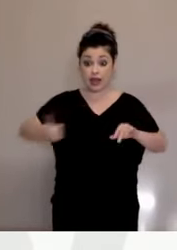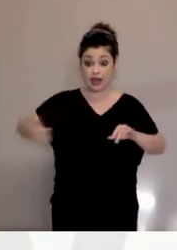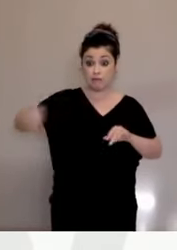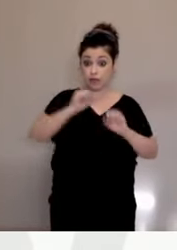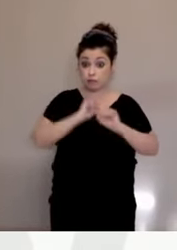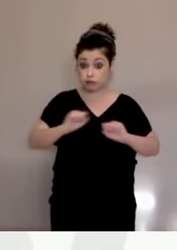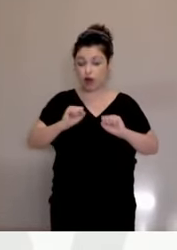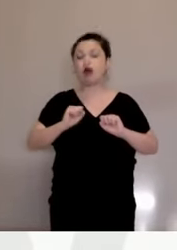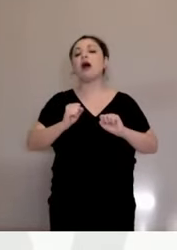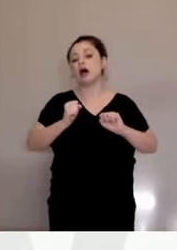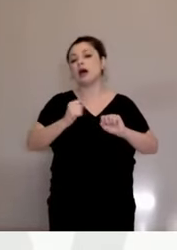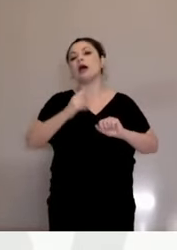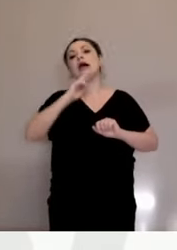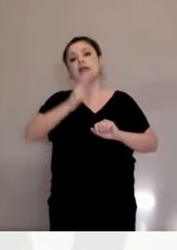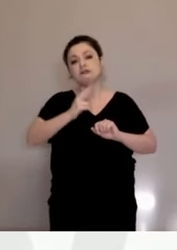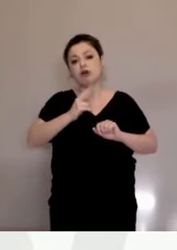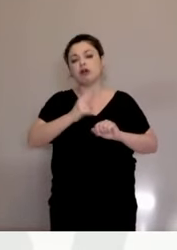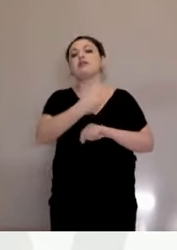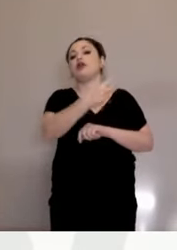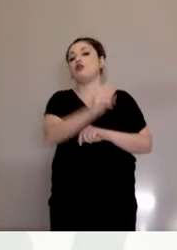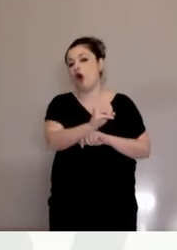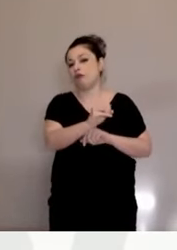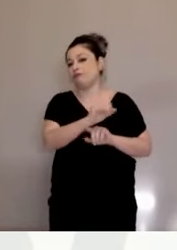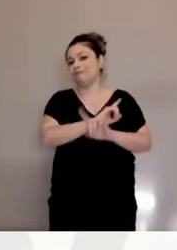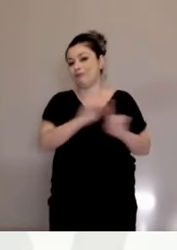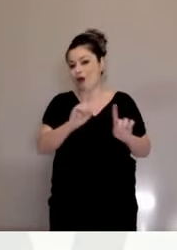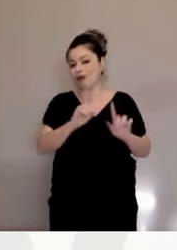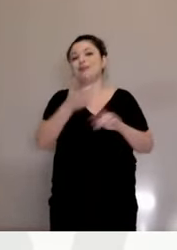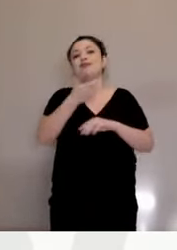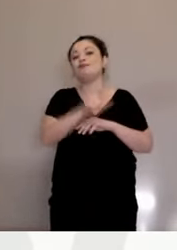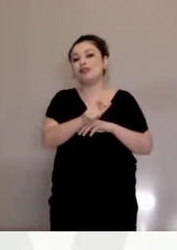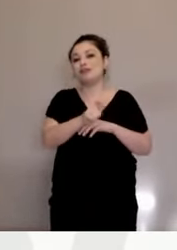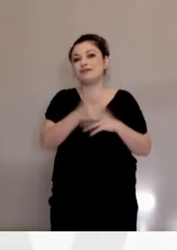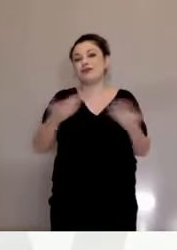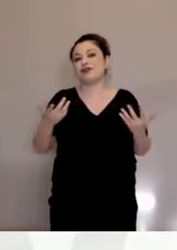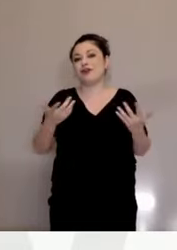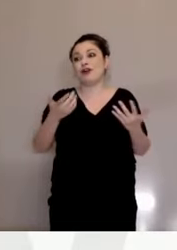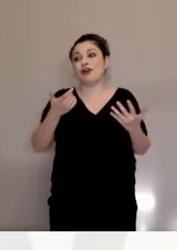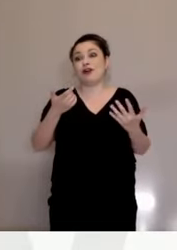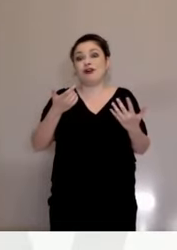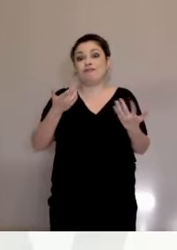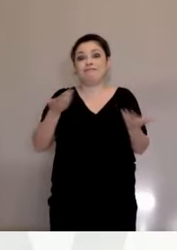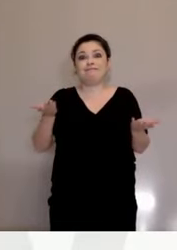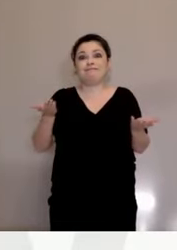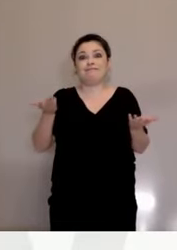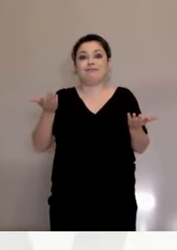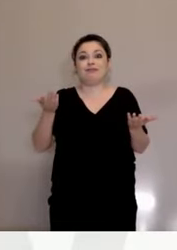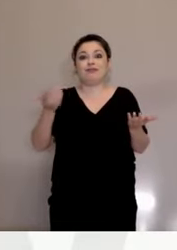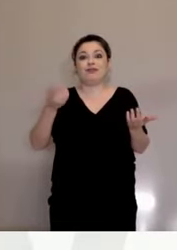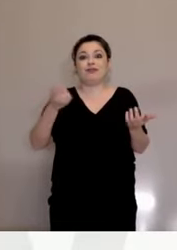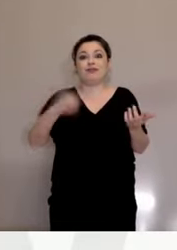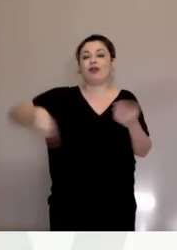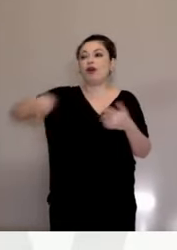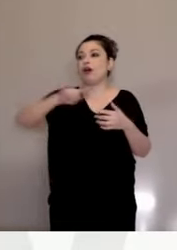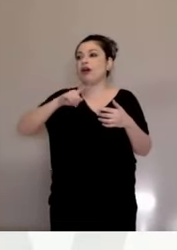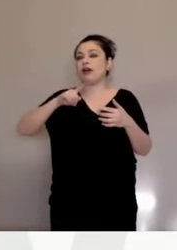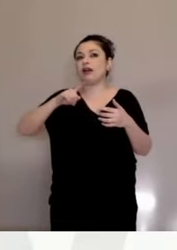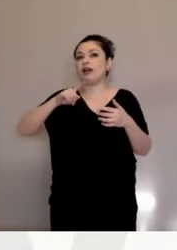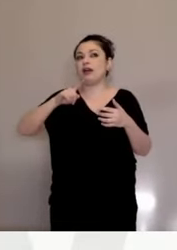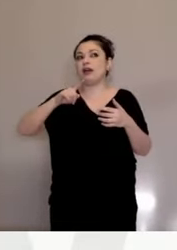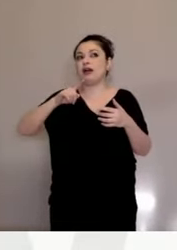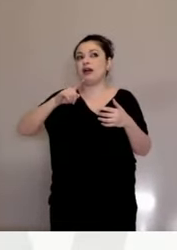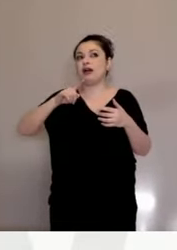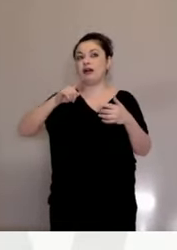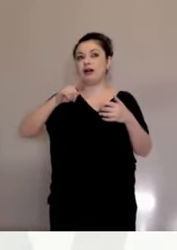la risposta è no, perché siamo non in un stato, il stato non è importante qui,